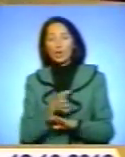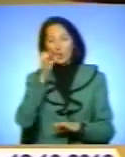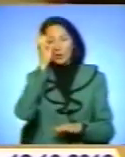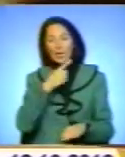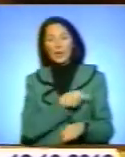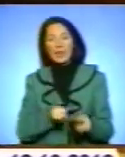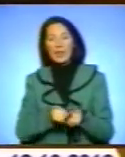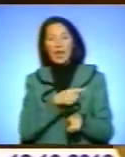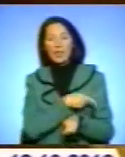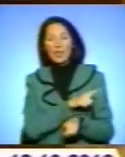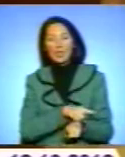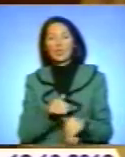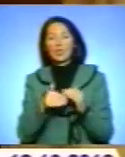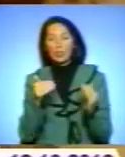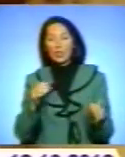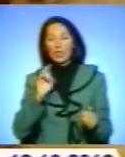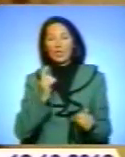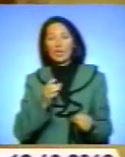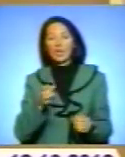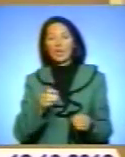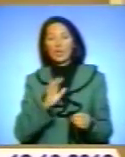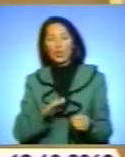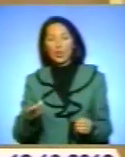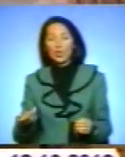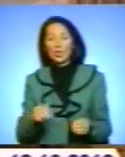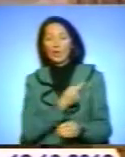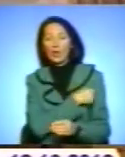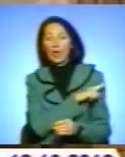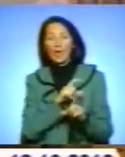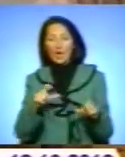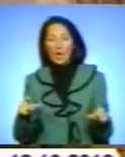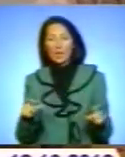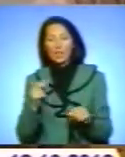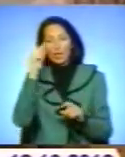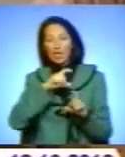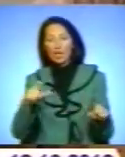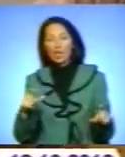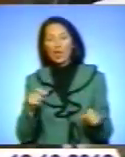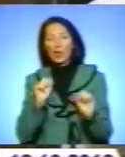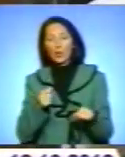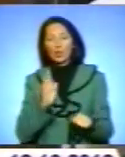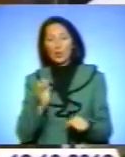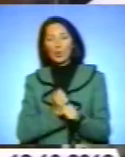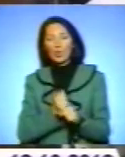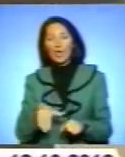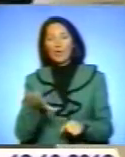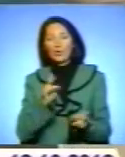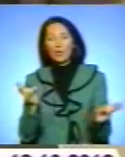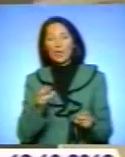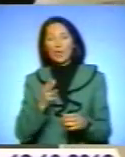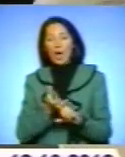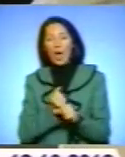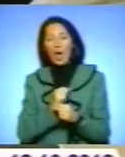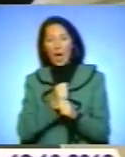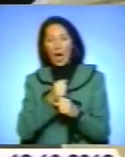дитячих садочків, осучаснення шкіл та амбулаторій. Приміром, зробити всі необхідні аналізи, не виїжджаючи зі свого села. Невдовзі матимуть